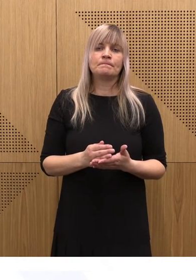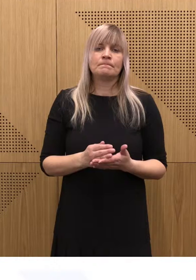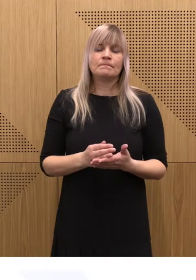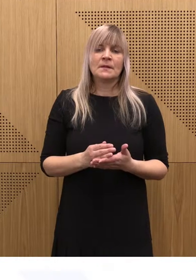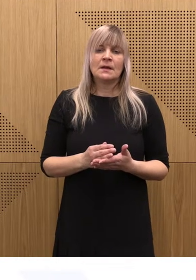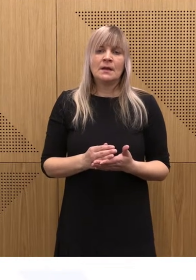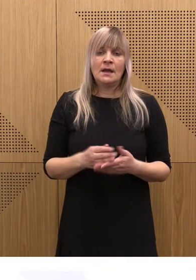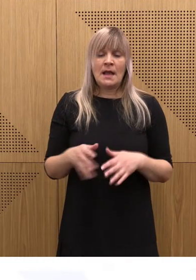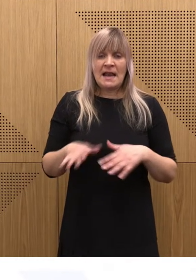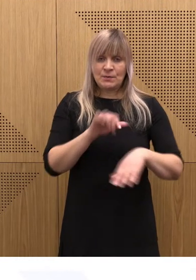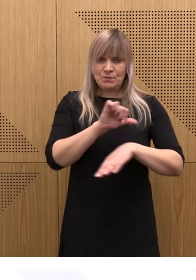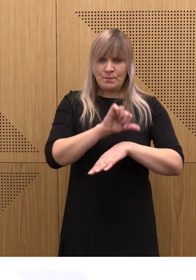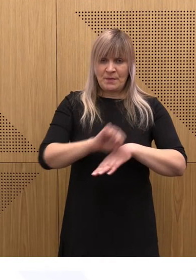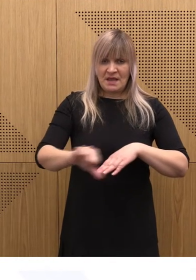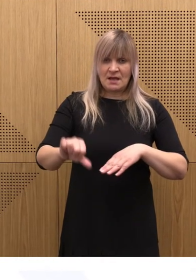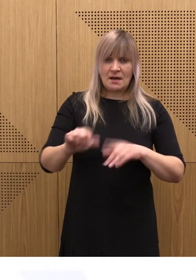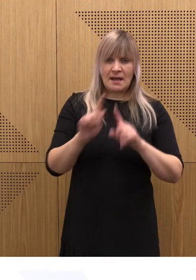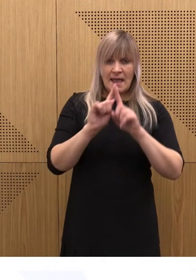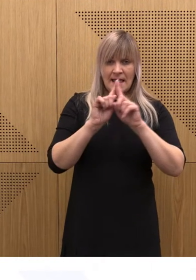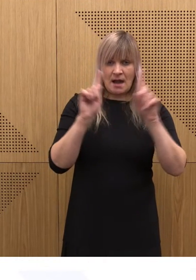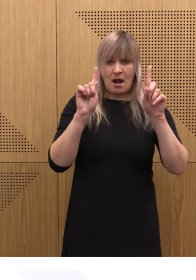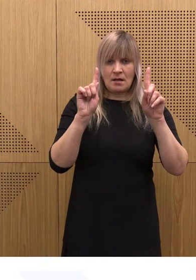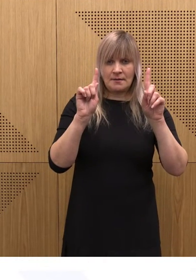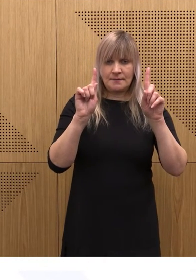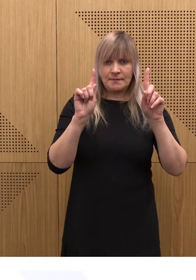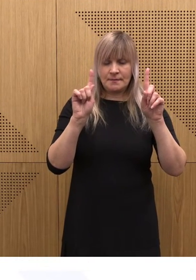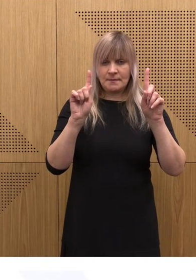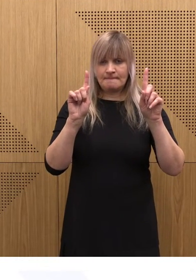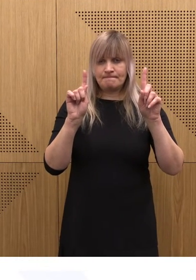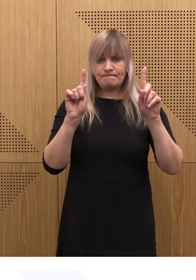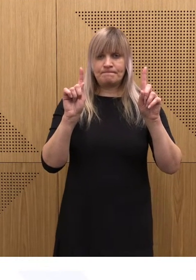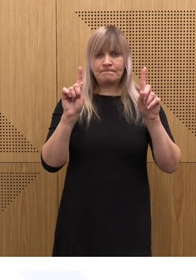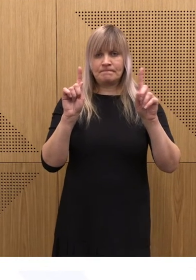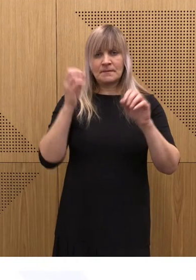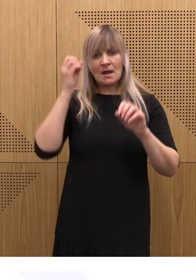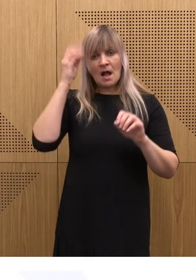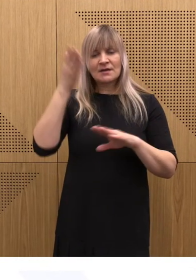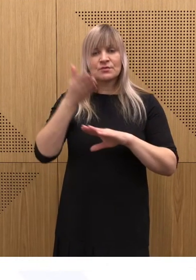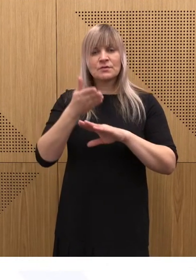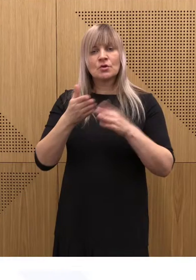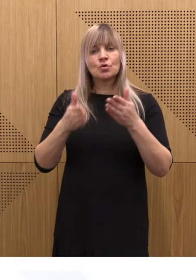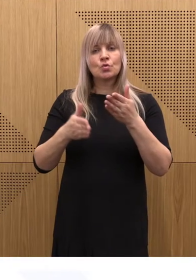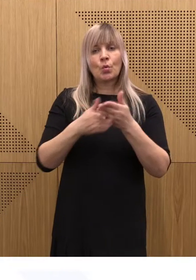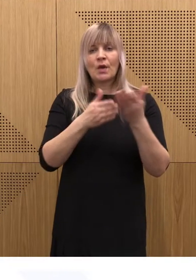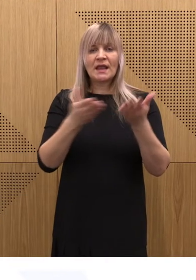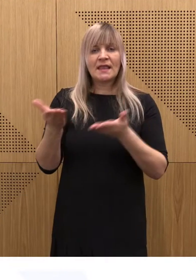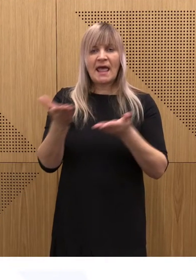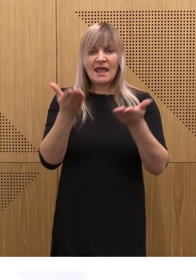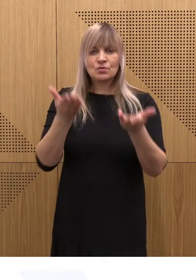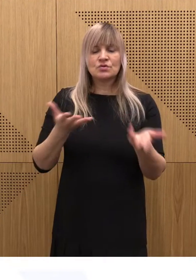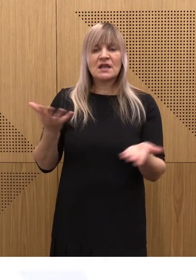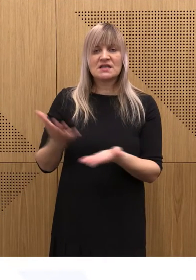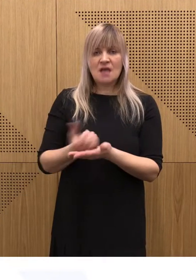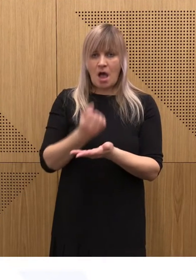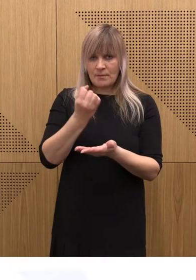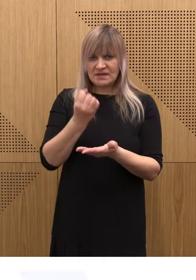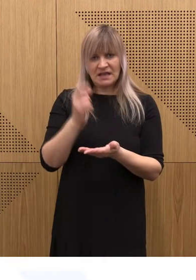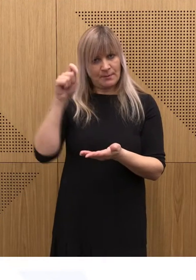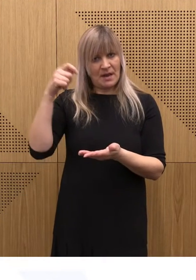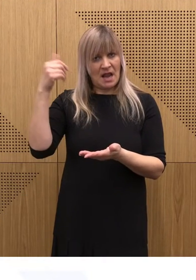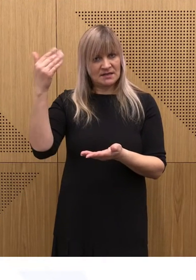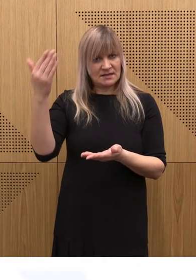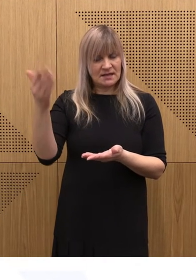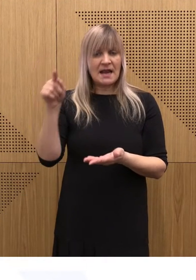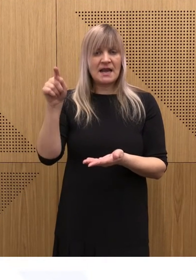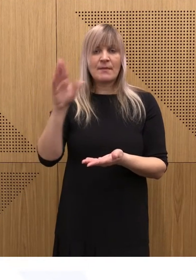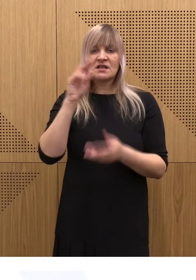võimalik seda liikumispiirangut erandina vältida on hariduslike tugiteenuste saamiseks õpilastele, ehk